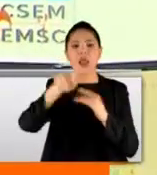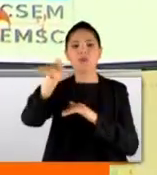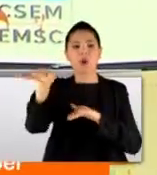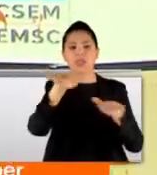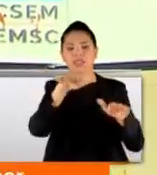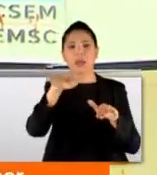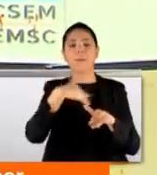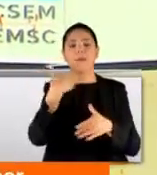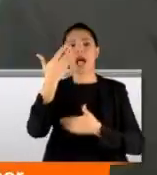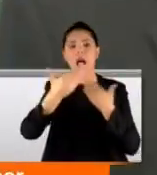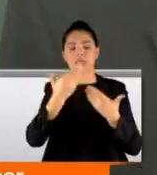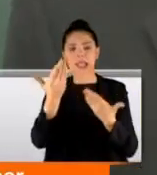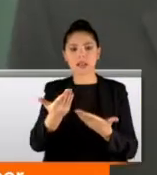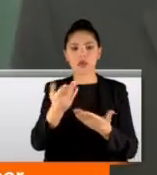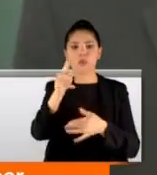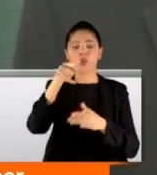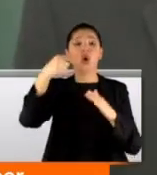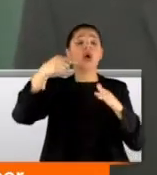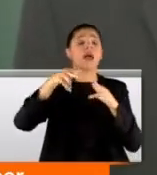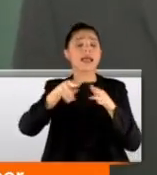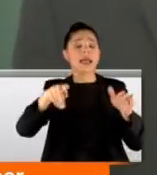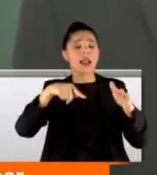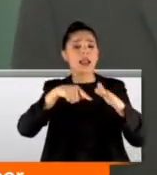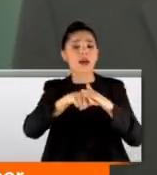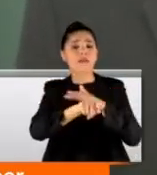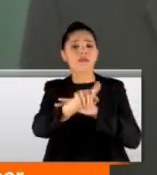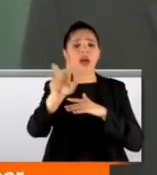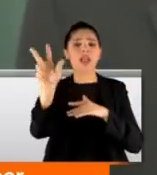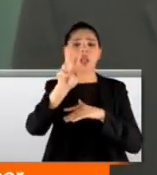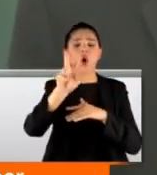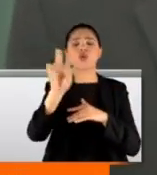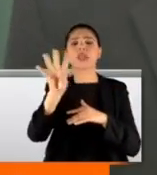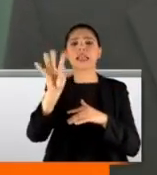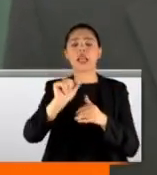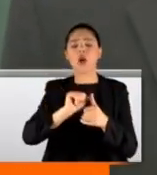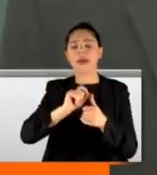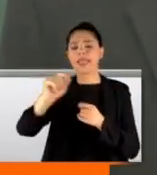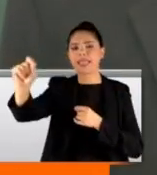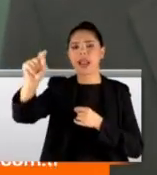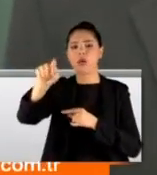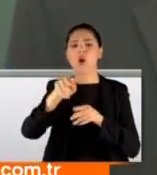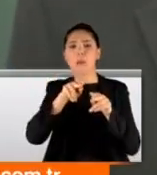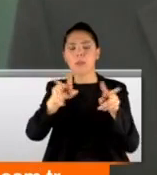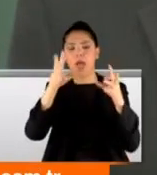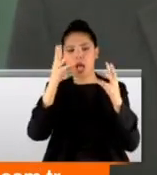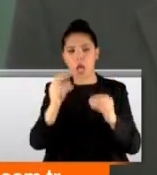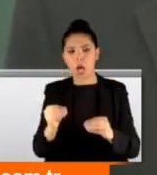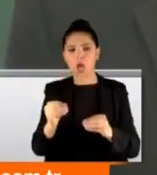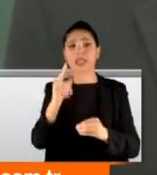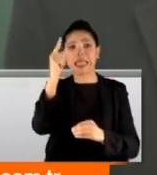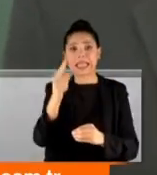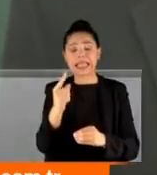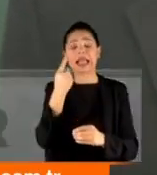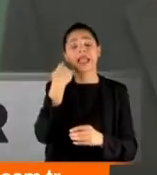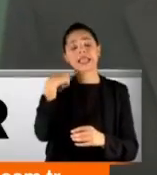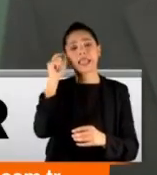bir depremden bahsediyoruz. Kırılan fayın aslında boyunun yaklaşık 30-40 kilometrelik civarında bir fayın kırıldığı ilk izlenimlere